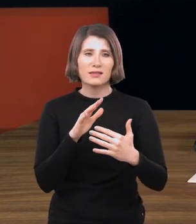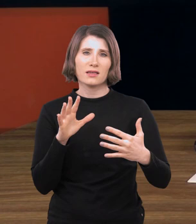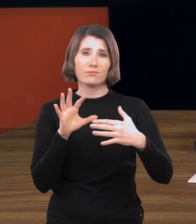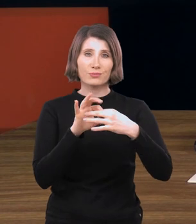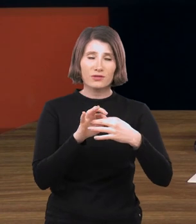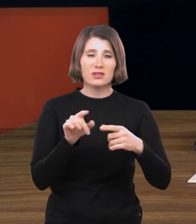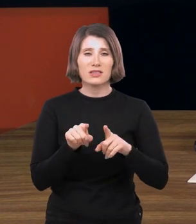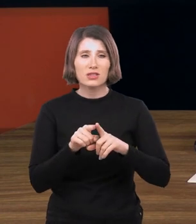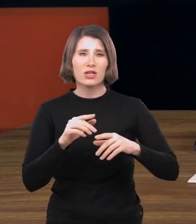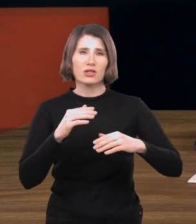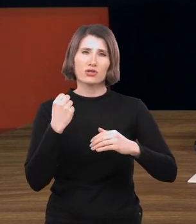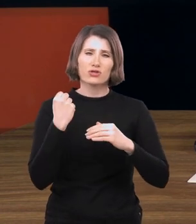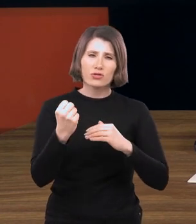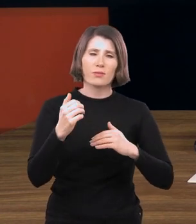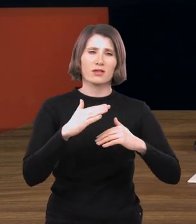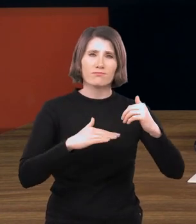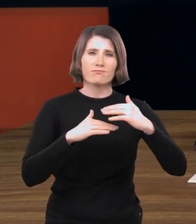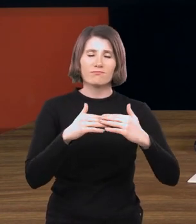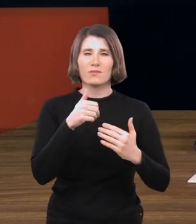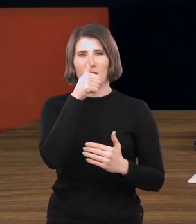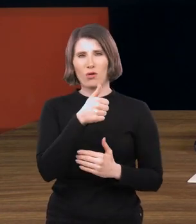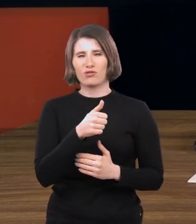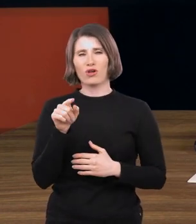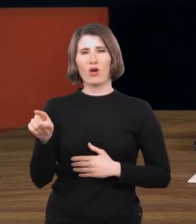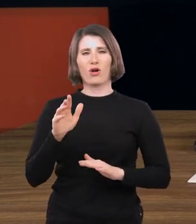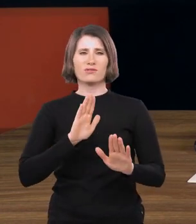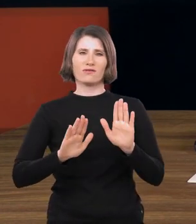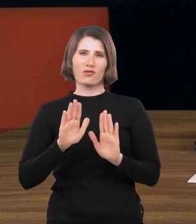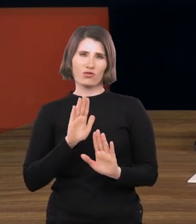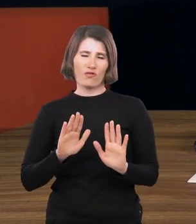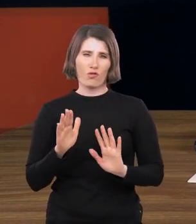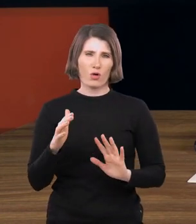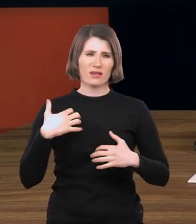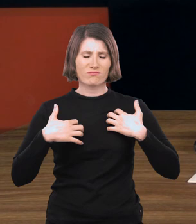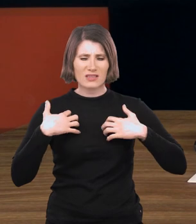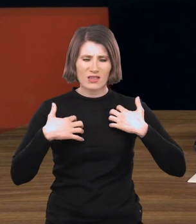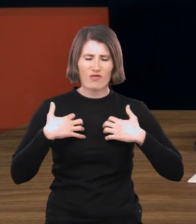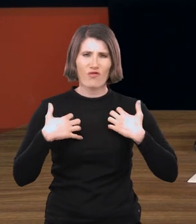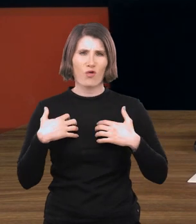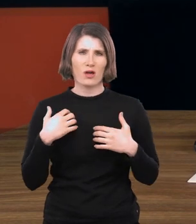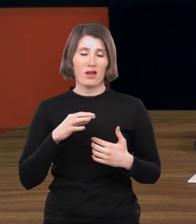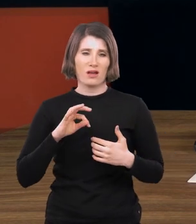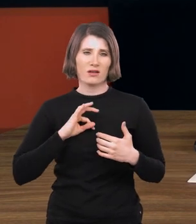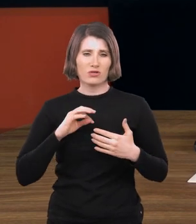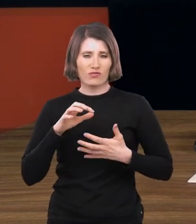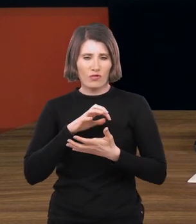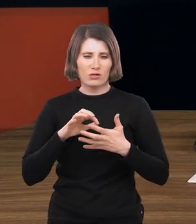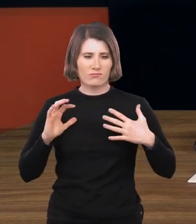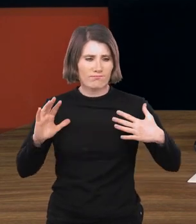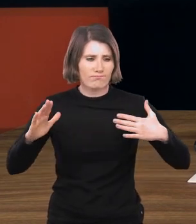relacji podtrzymać. Zaczyna się wycofywać, zaczyna się denerwować, zaczyna zamykać się w swoim